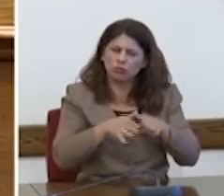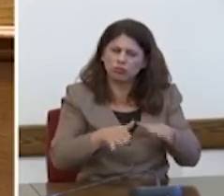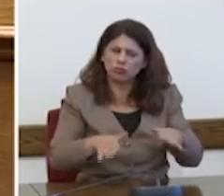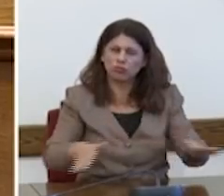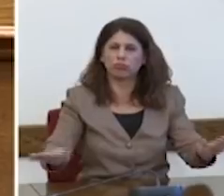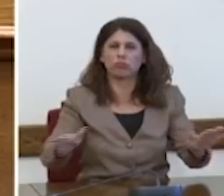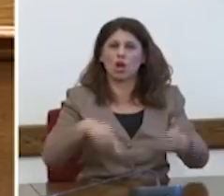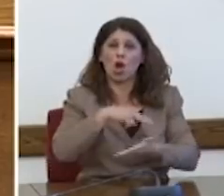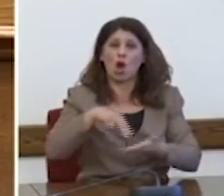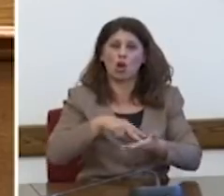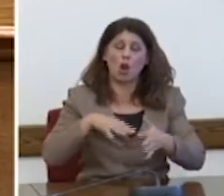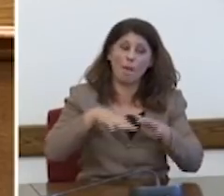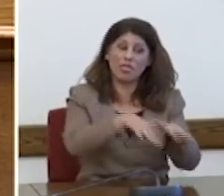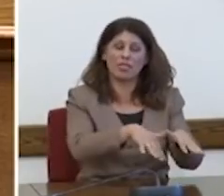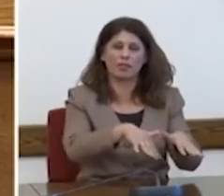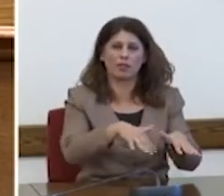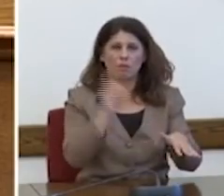στην επιθετική της πολιτική.